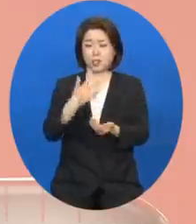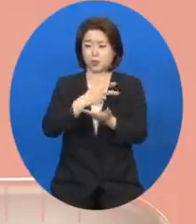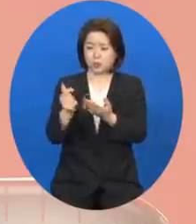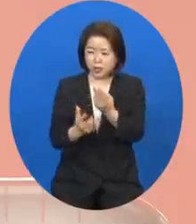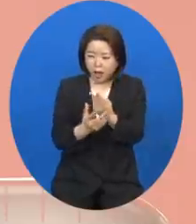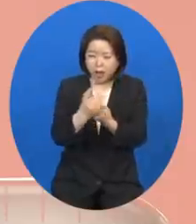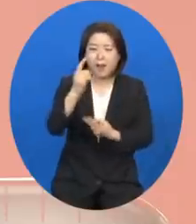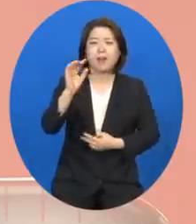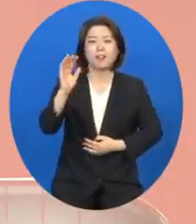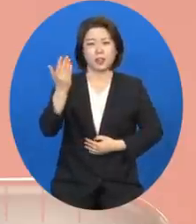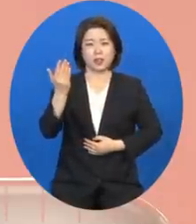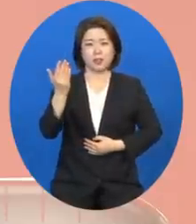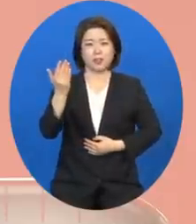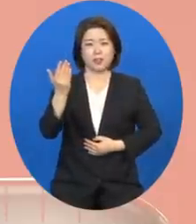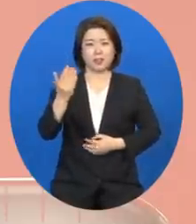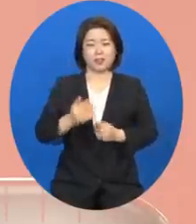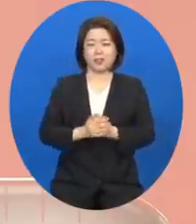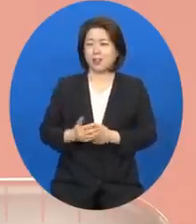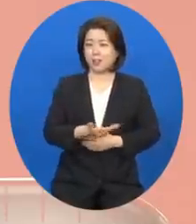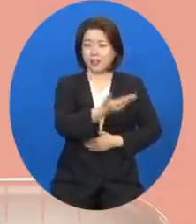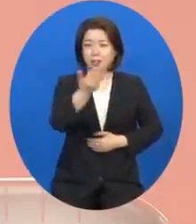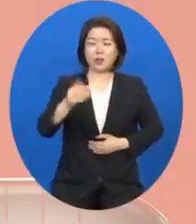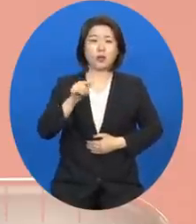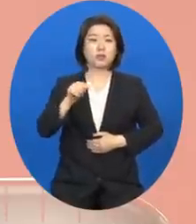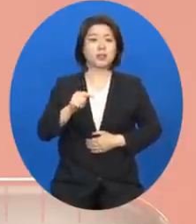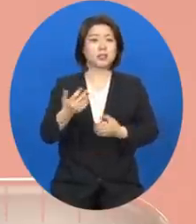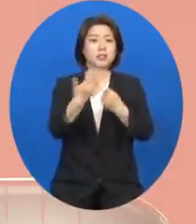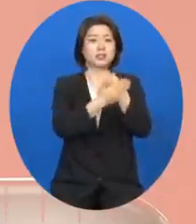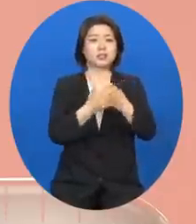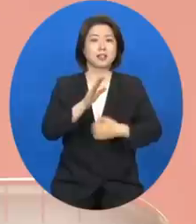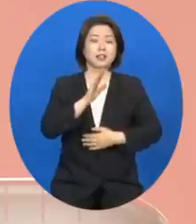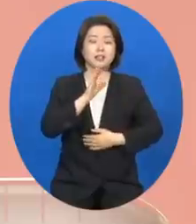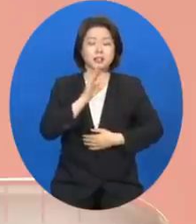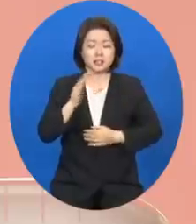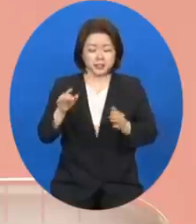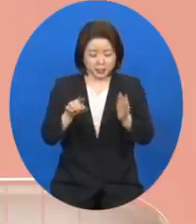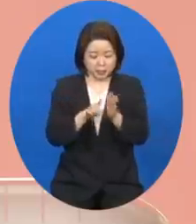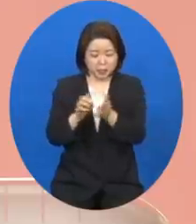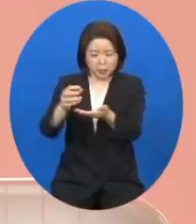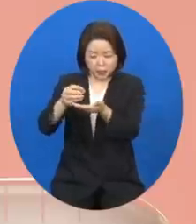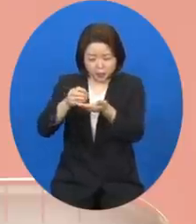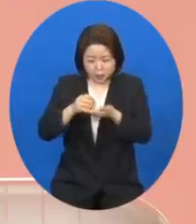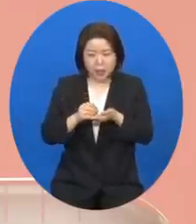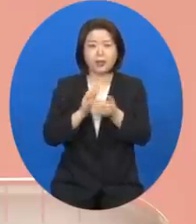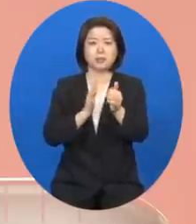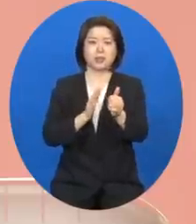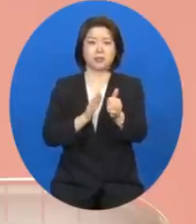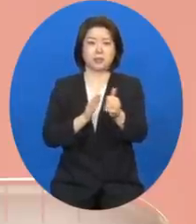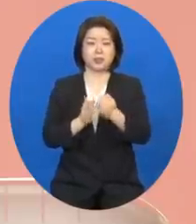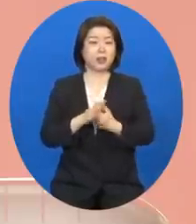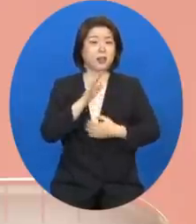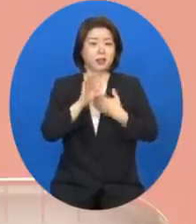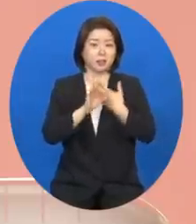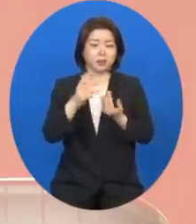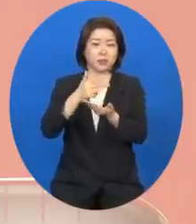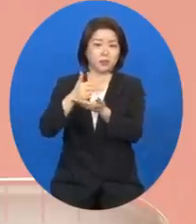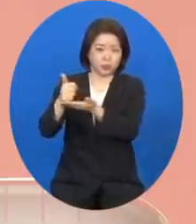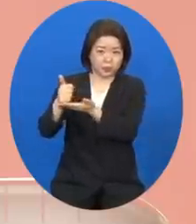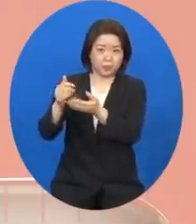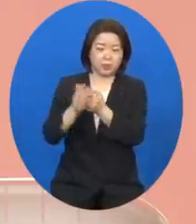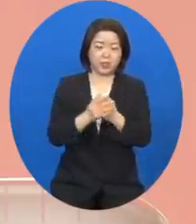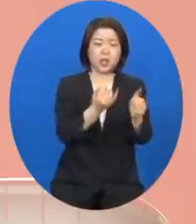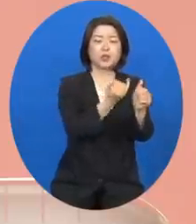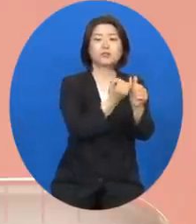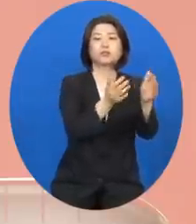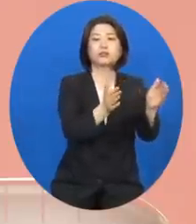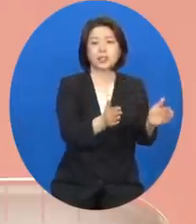되는 겁니다. 여러분이 이 은혜를 진짜 믿으시고 받으세요. 그러면 주님이 부부